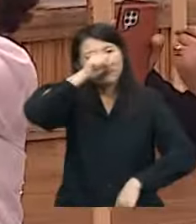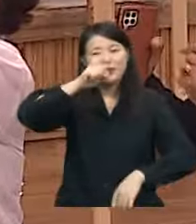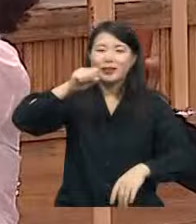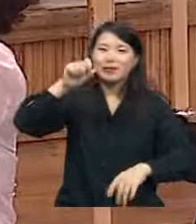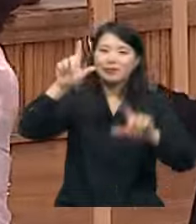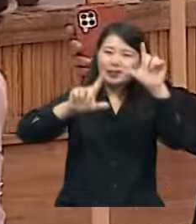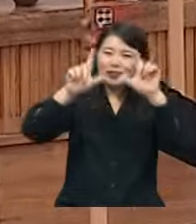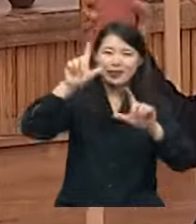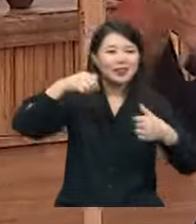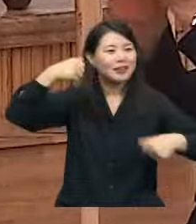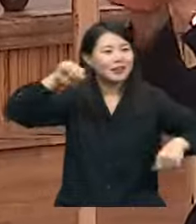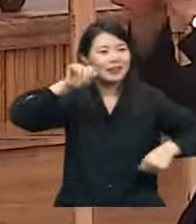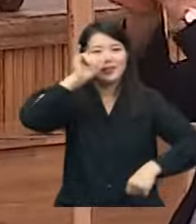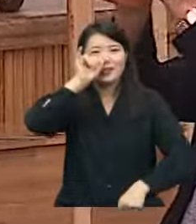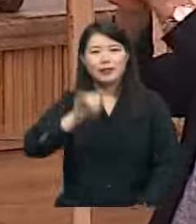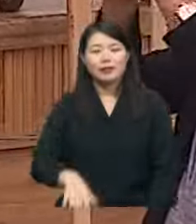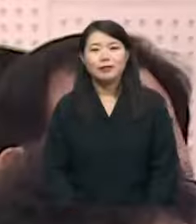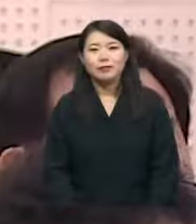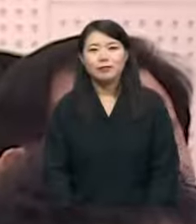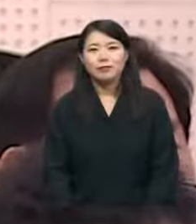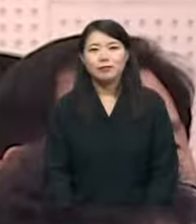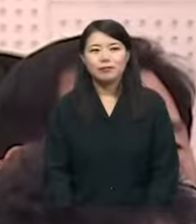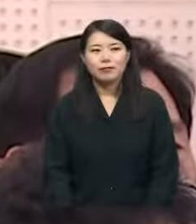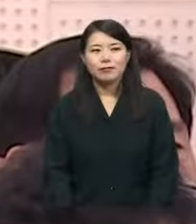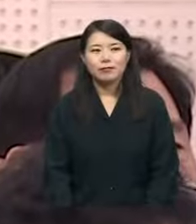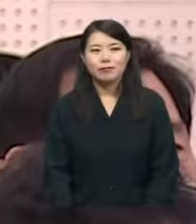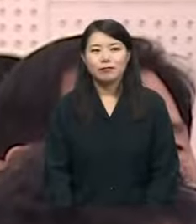친근한 춤사위도 펼쳐집니다.